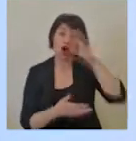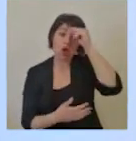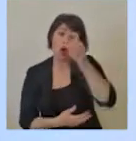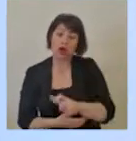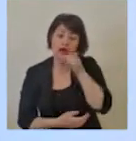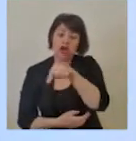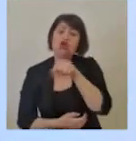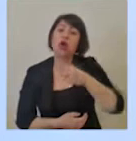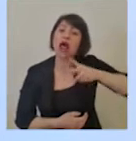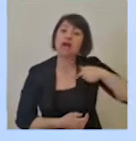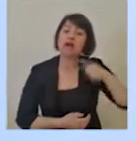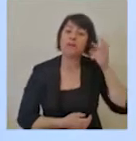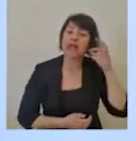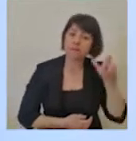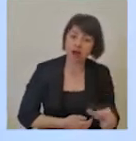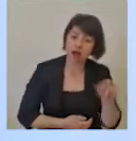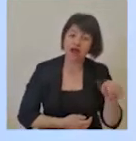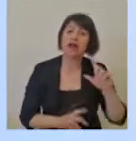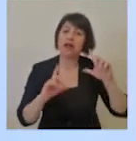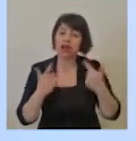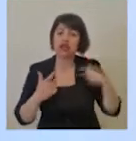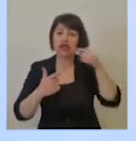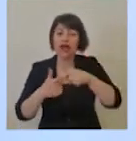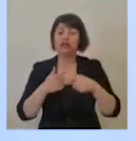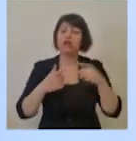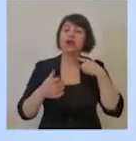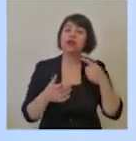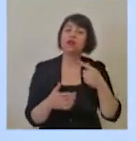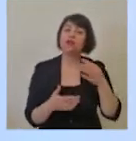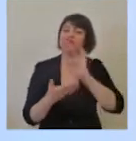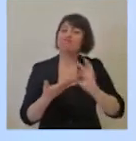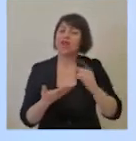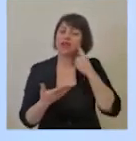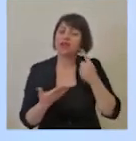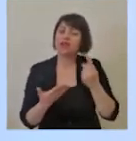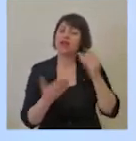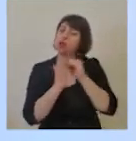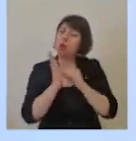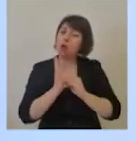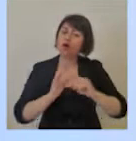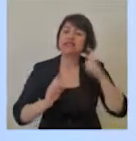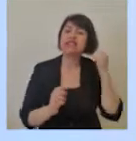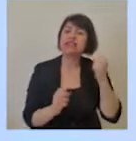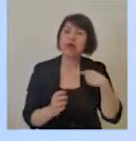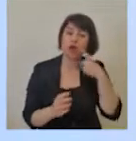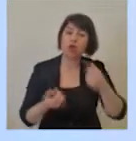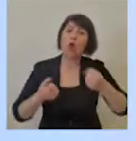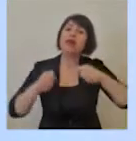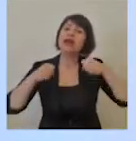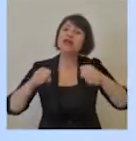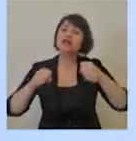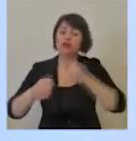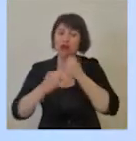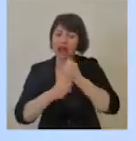يفضلوا تشغيل الرجل أكثر من المرأة، لأنه بهاي الفترة رح تتاخذ معايير صلبة وشرعية